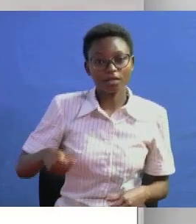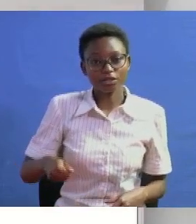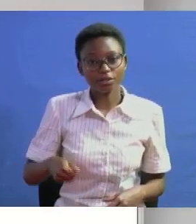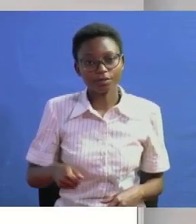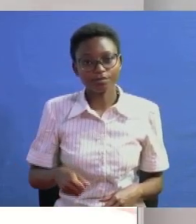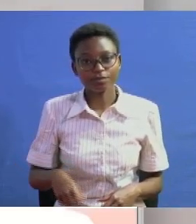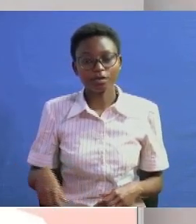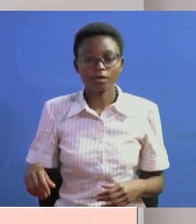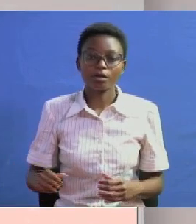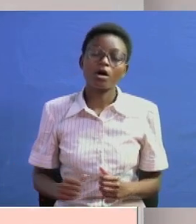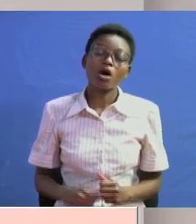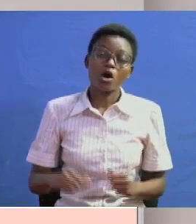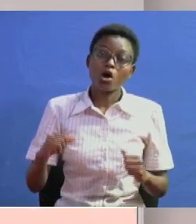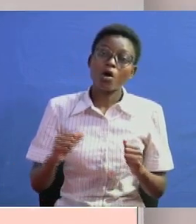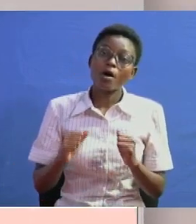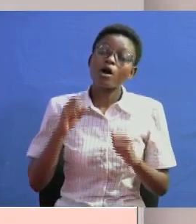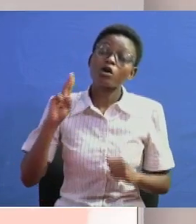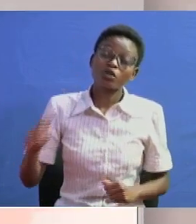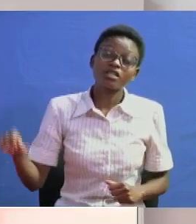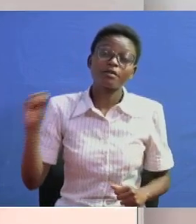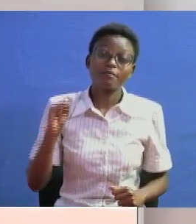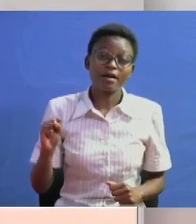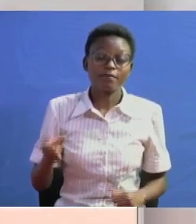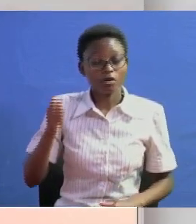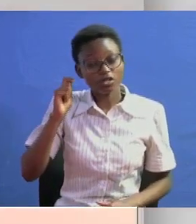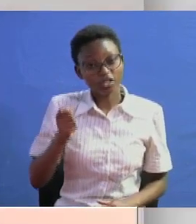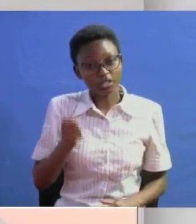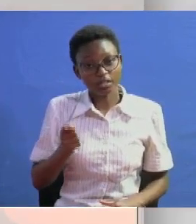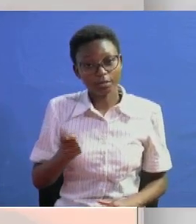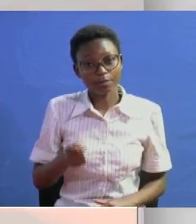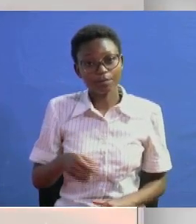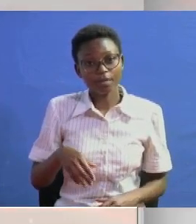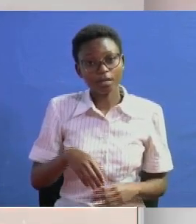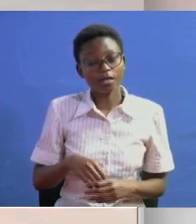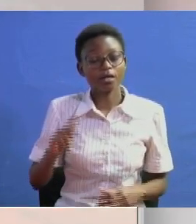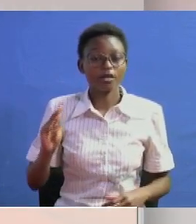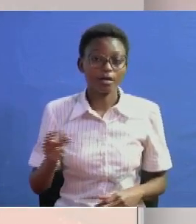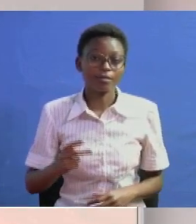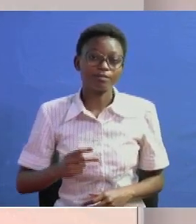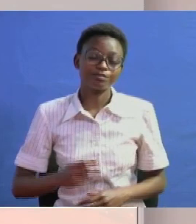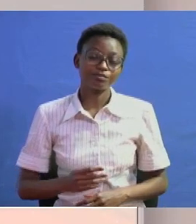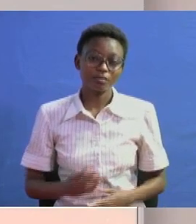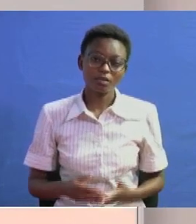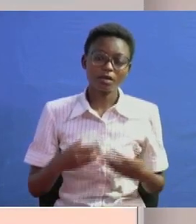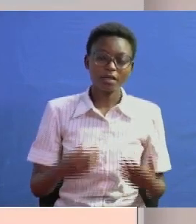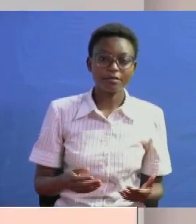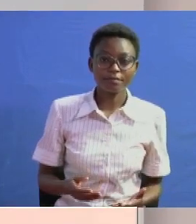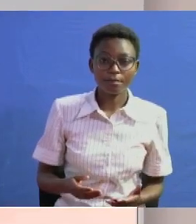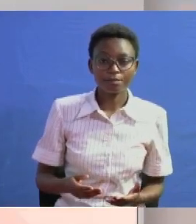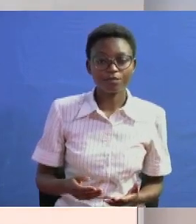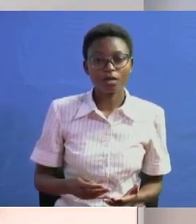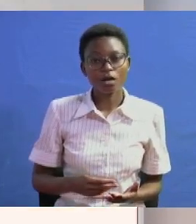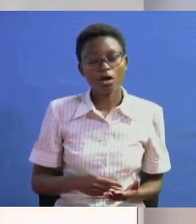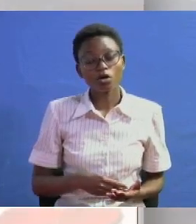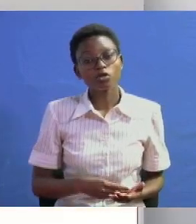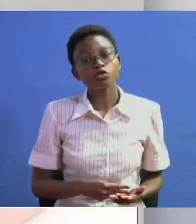25 wa mahakama kuu na wengine 11 wa mahakama ya rufaa, pamoja na kusaidia kukodisha magari ya mahakama ili kurahisisha